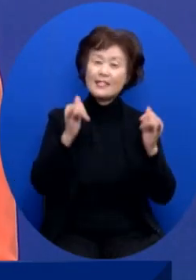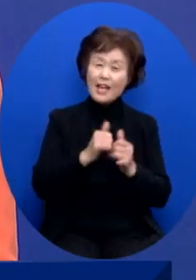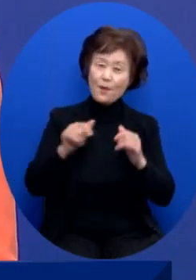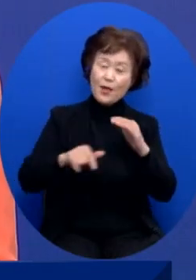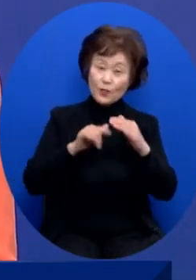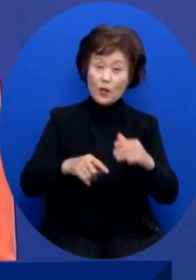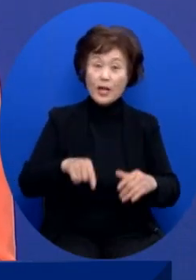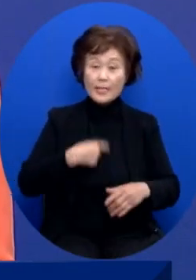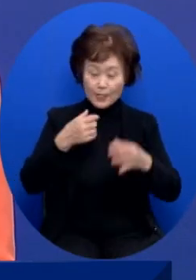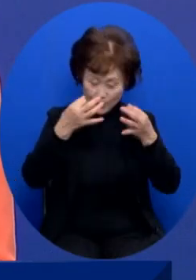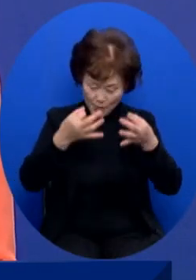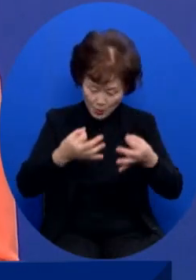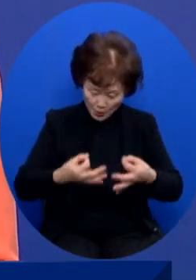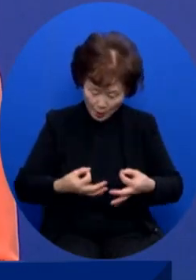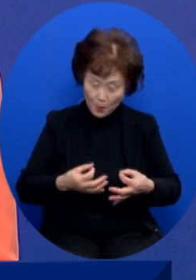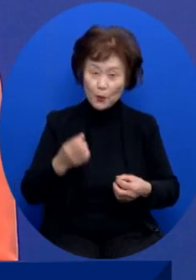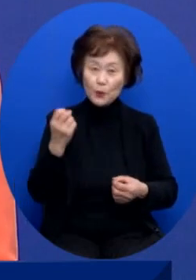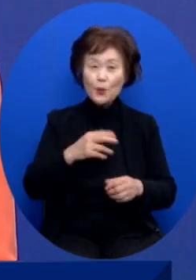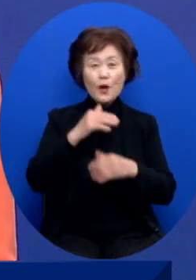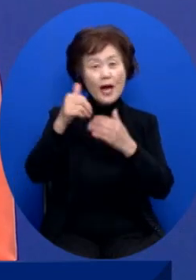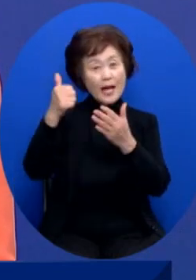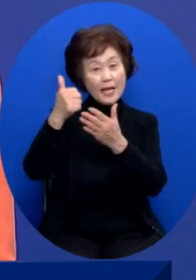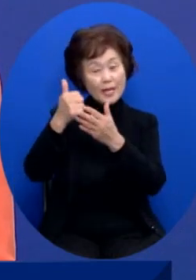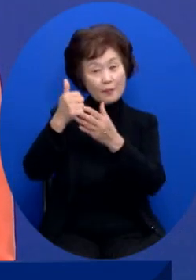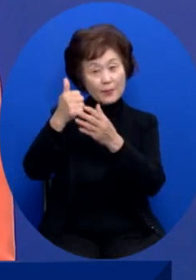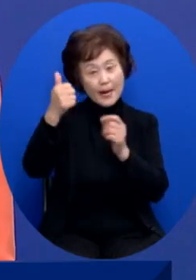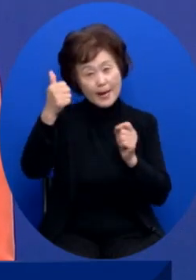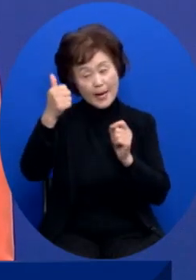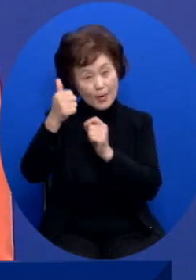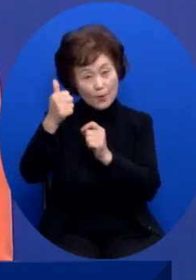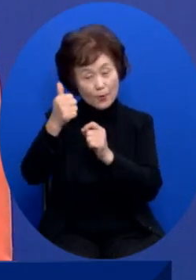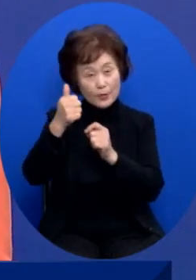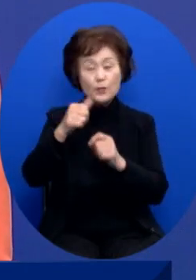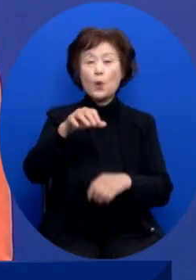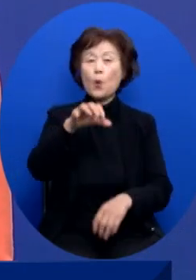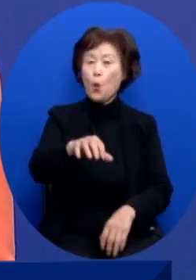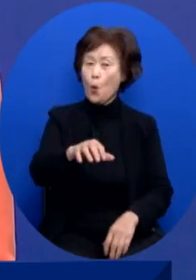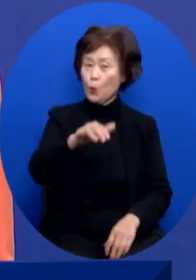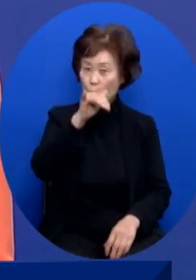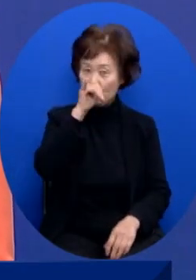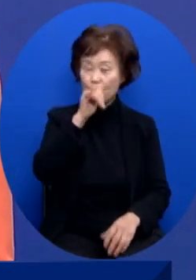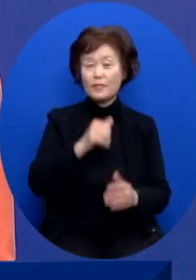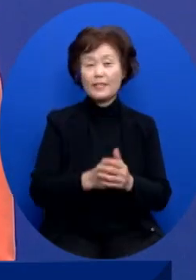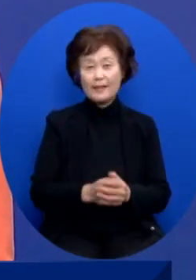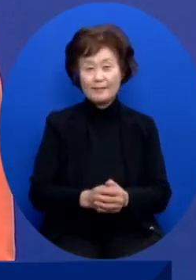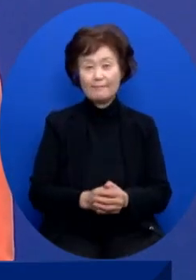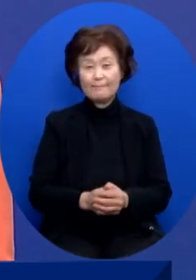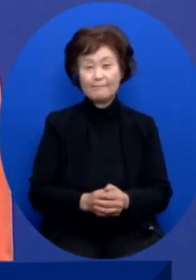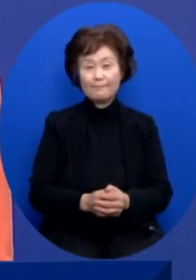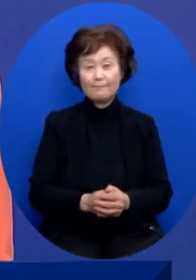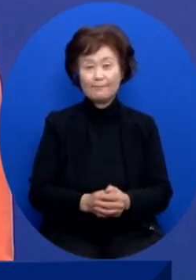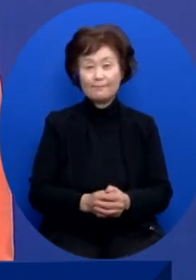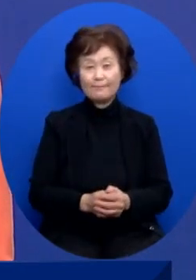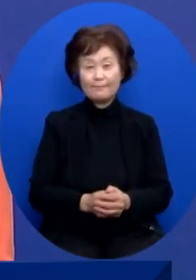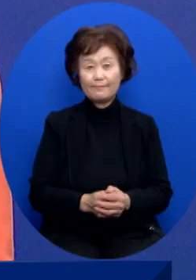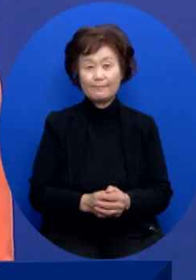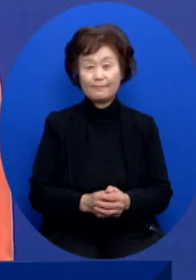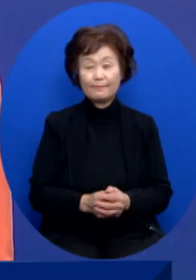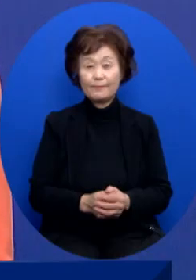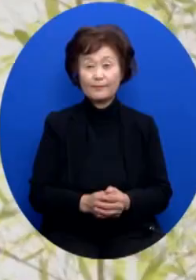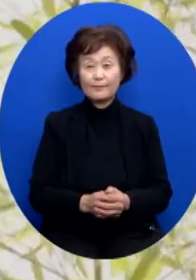자신을 돌아봄 물론 하나님과 더욱 가까워질 수 있는 공간이 있습니다 장현수 기자가 찾아가